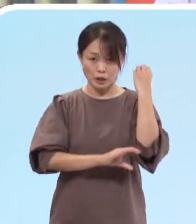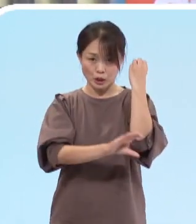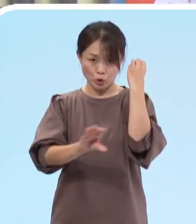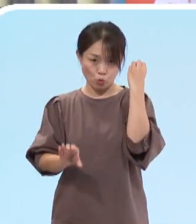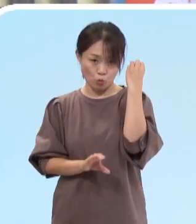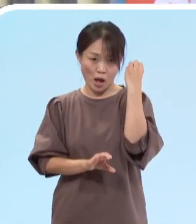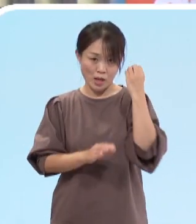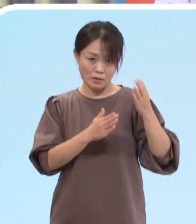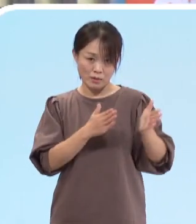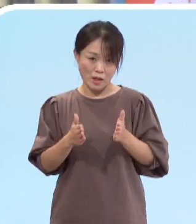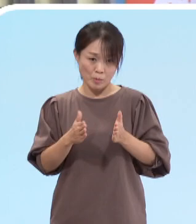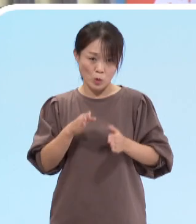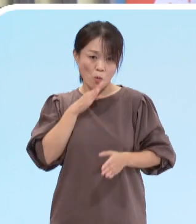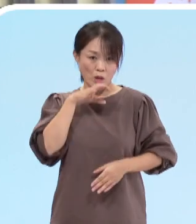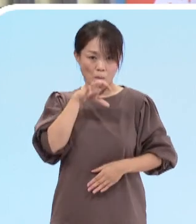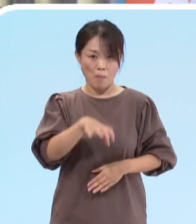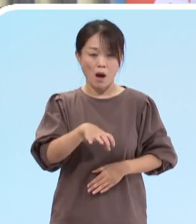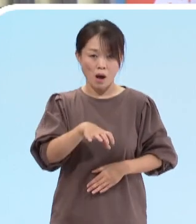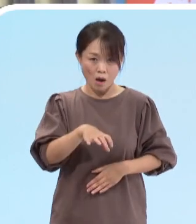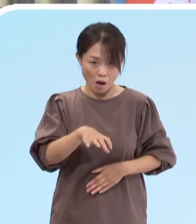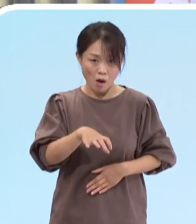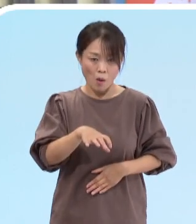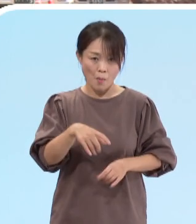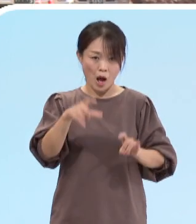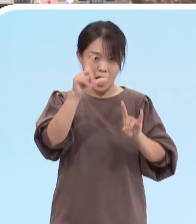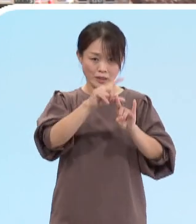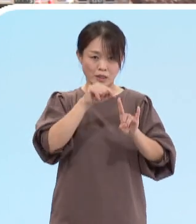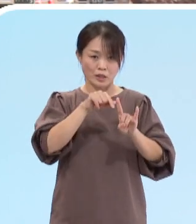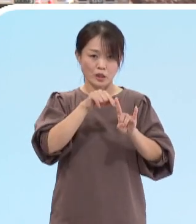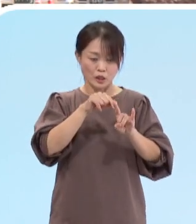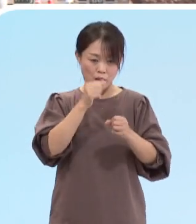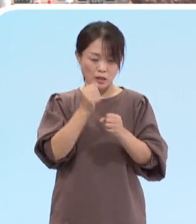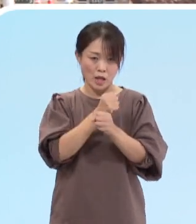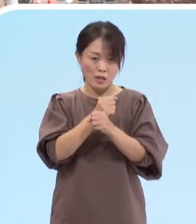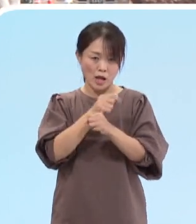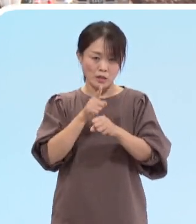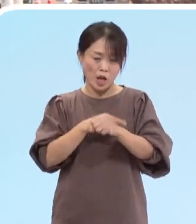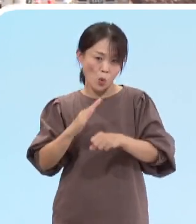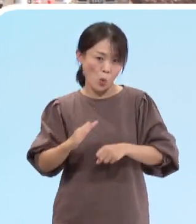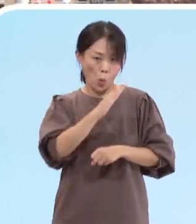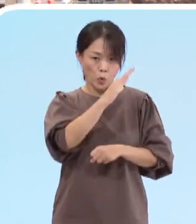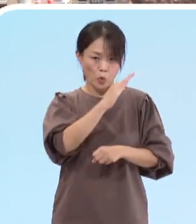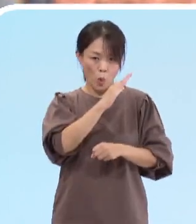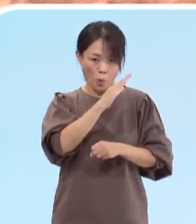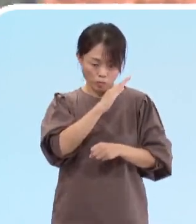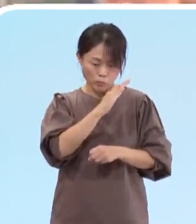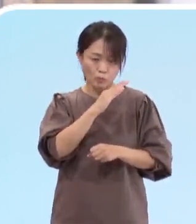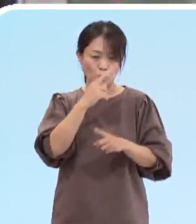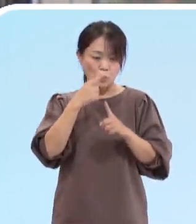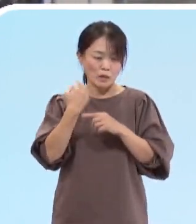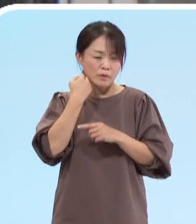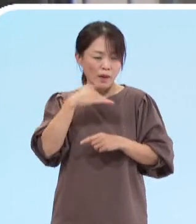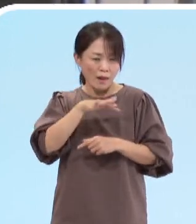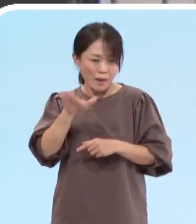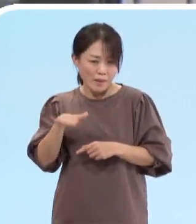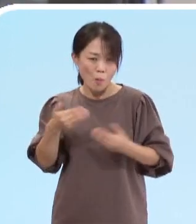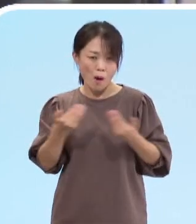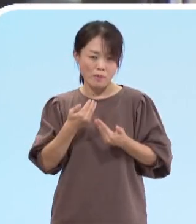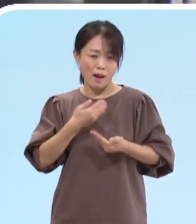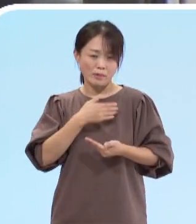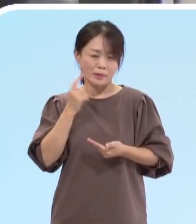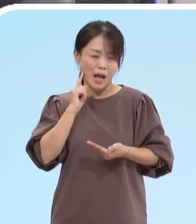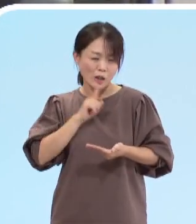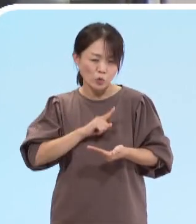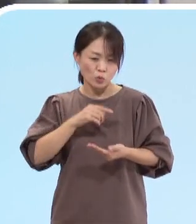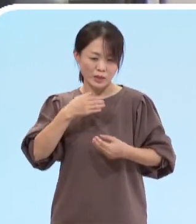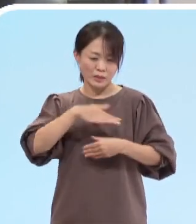インフラ整備の現場はICT によって生産性の向上だけではなく、誰でも働きやすい環